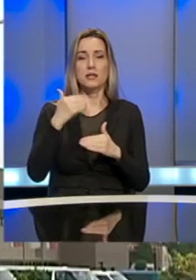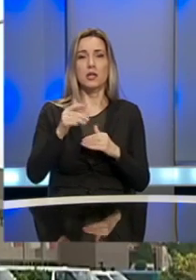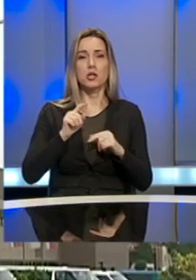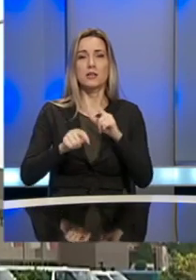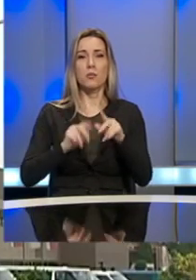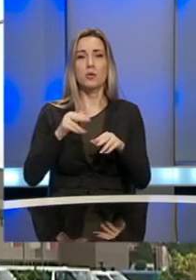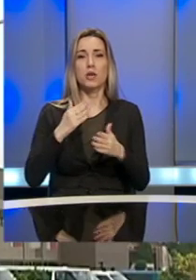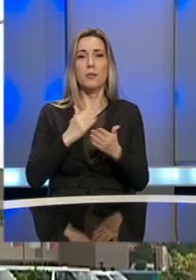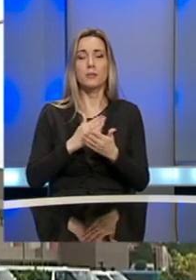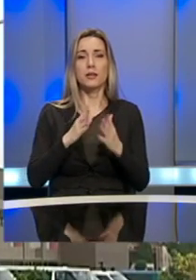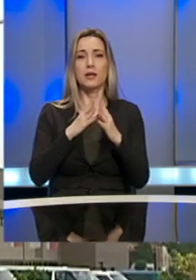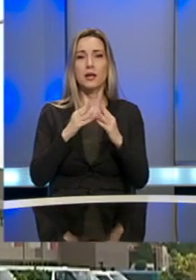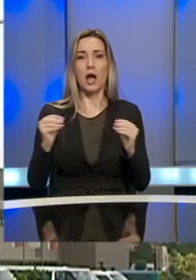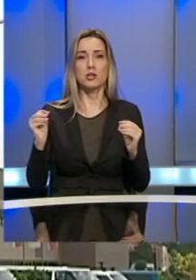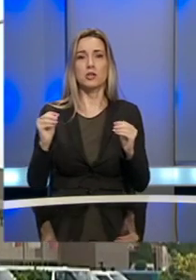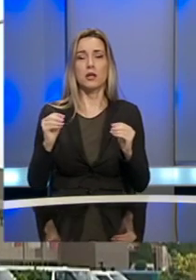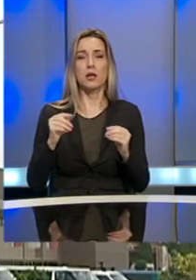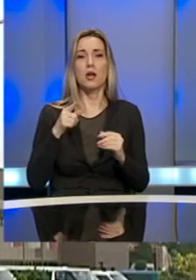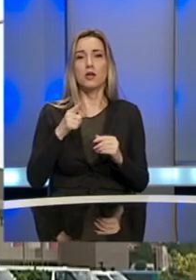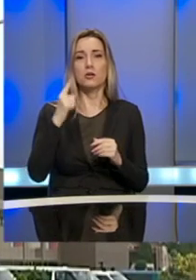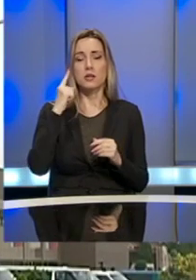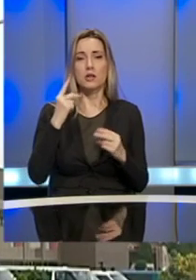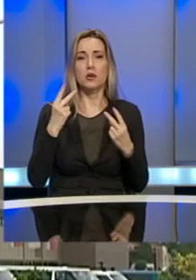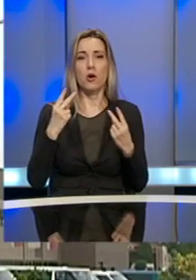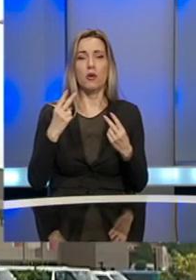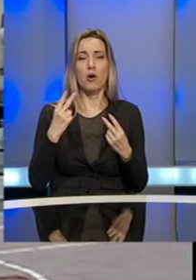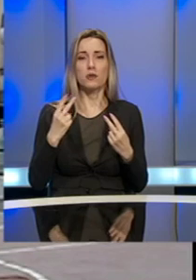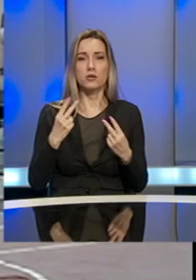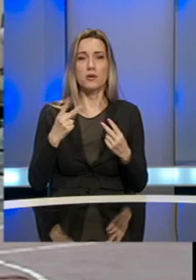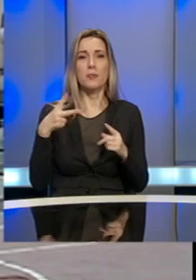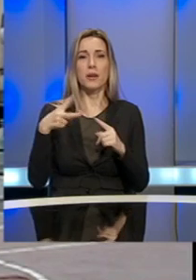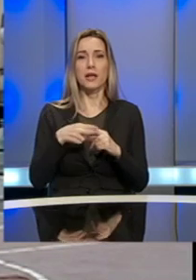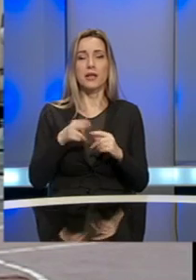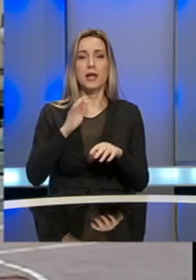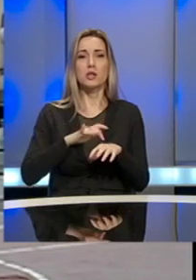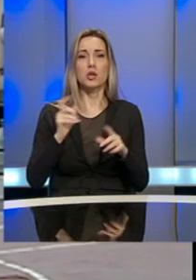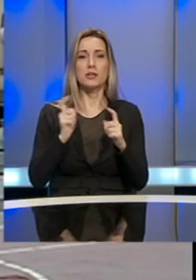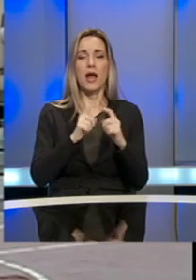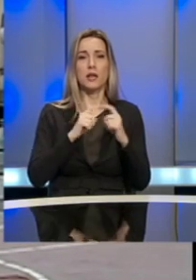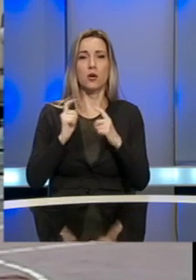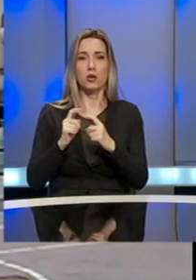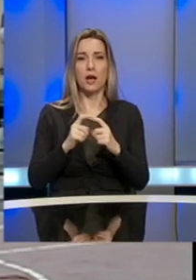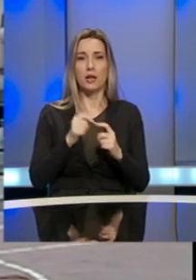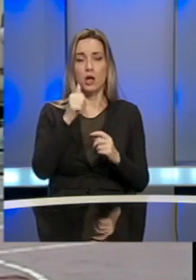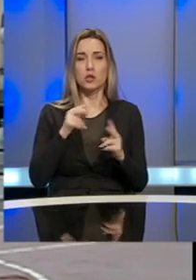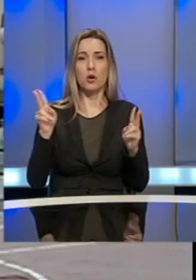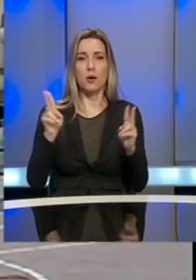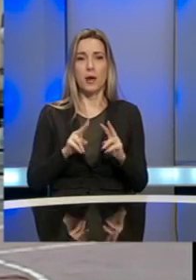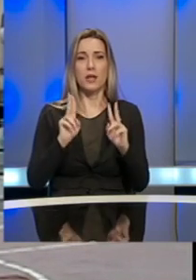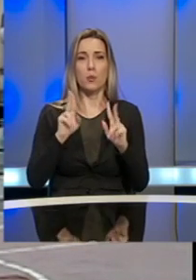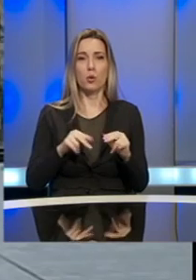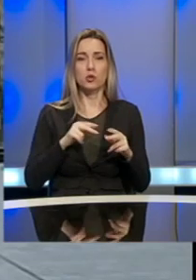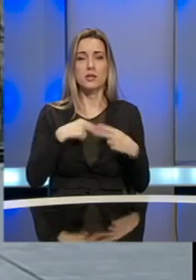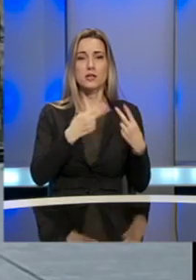može biti samo gašenje postojećih djelatnosti. Znači, osnovni smisao jeste prekidanje socijalnih kontakata. Dakle, što manje mogućnosti